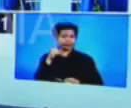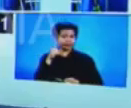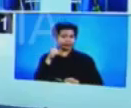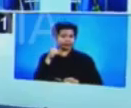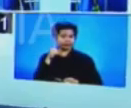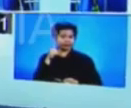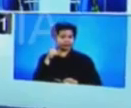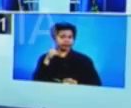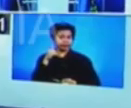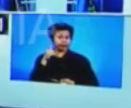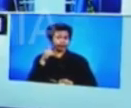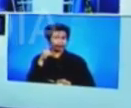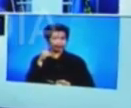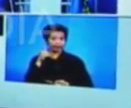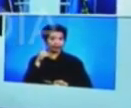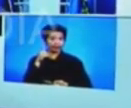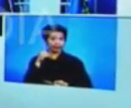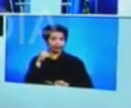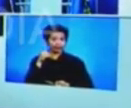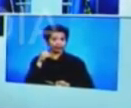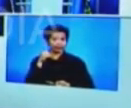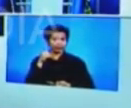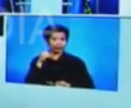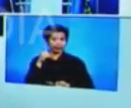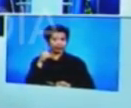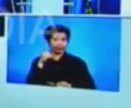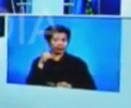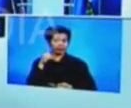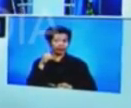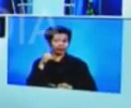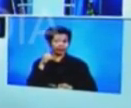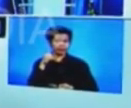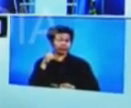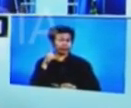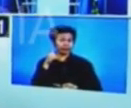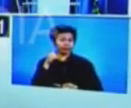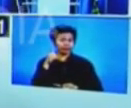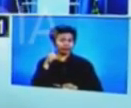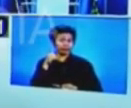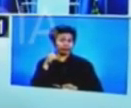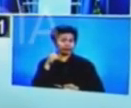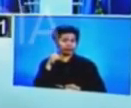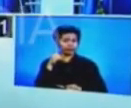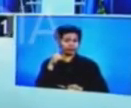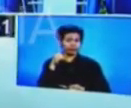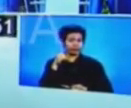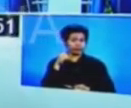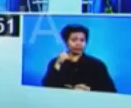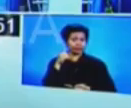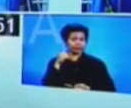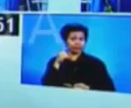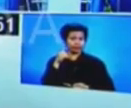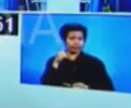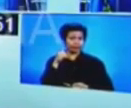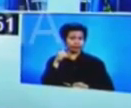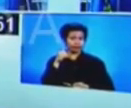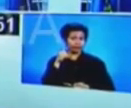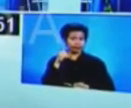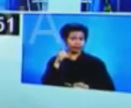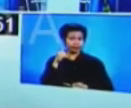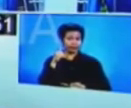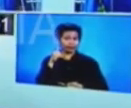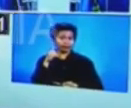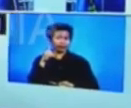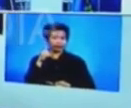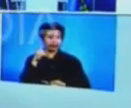untuk membangun personalifikasi supaya dekat gitu loh kedatan Nah ini bisa dilihat W ini Bagus dong ya